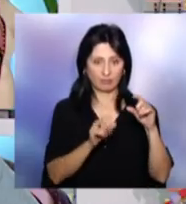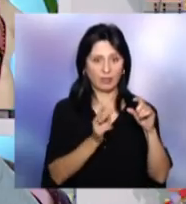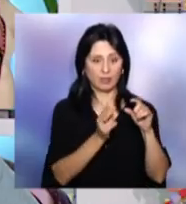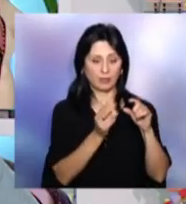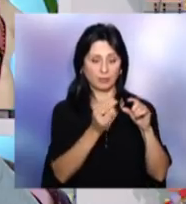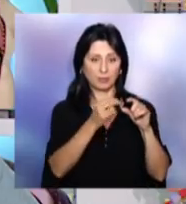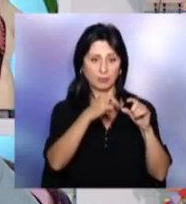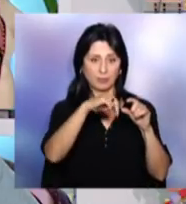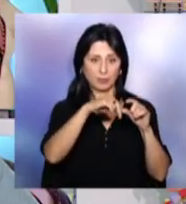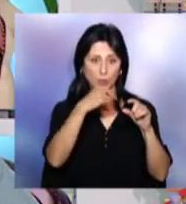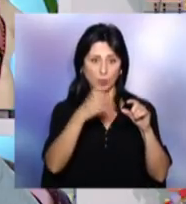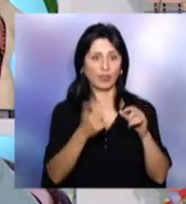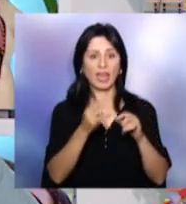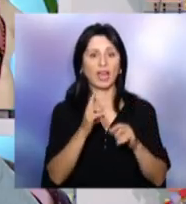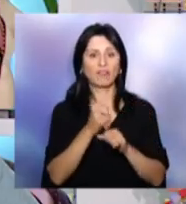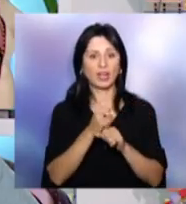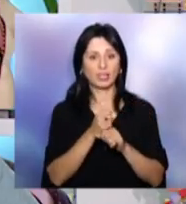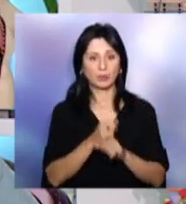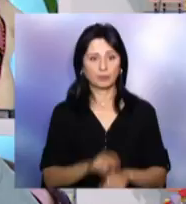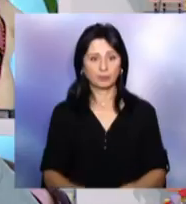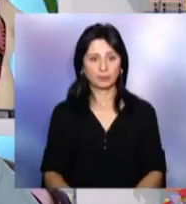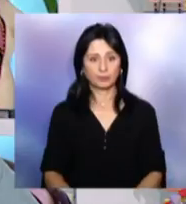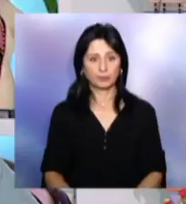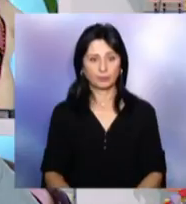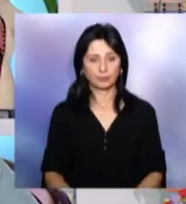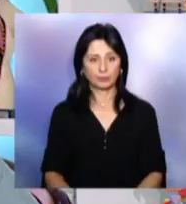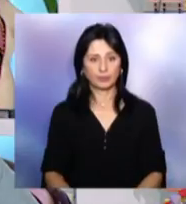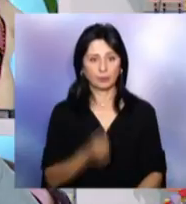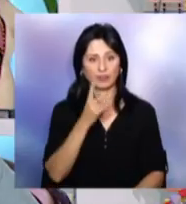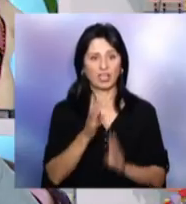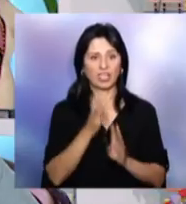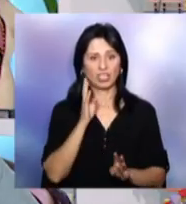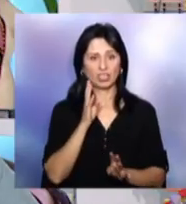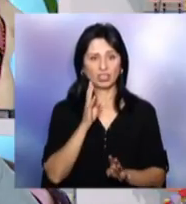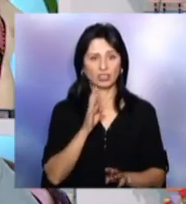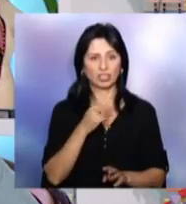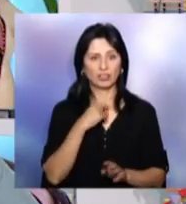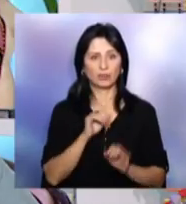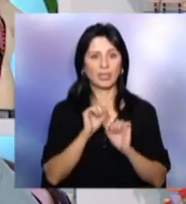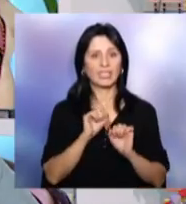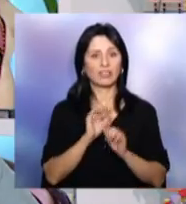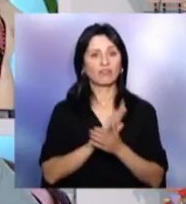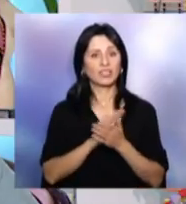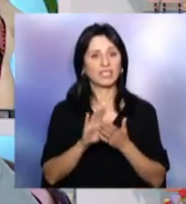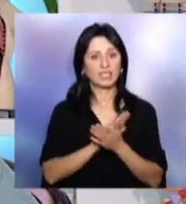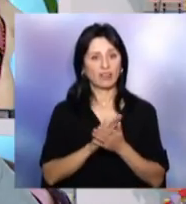ამოჭრა მანანა მაკრატლით, ახლა რას ვაკეთებთ? ახლა პირველ რიგში ჩვენ ვიცავთ